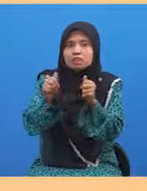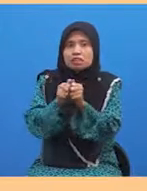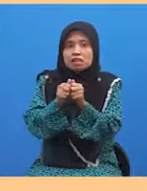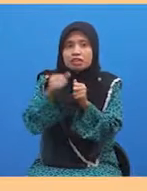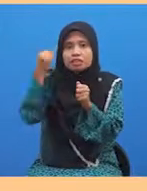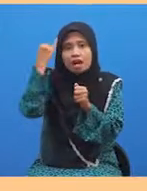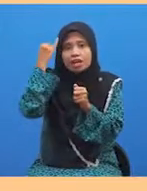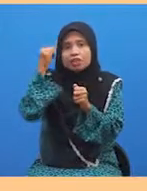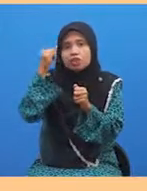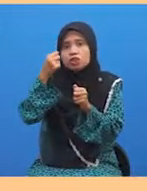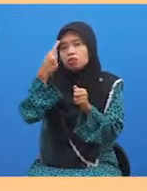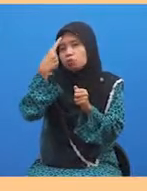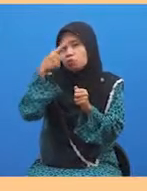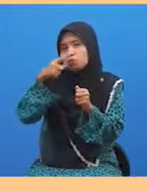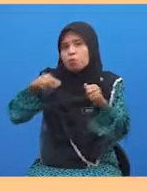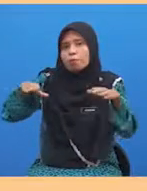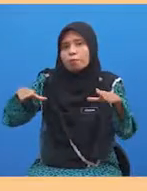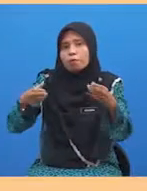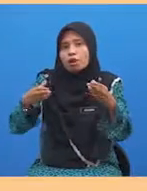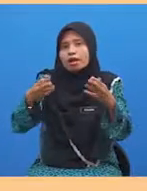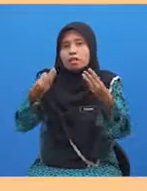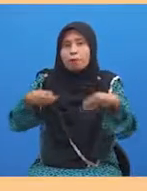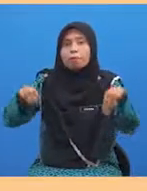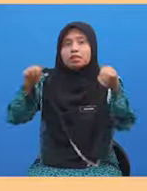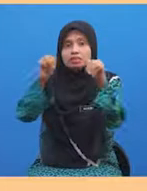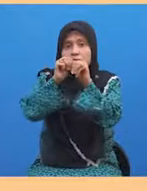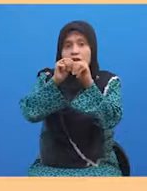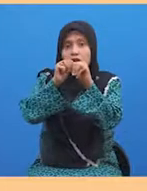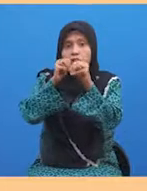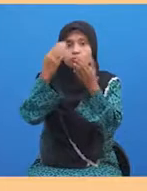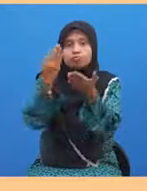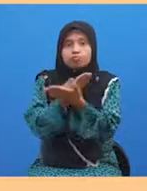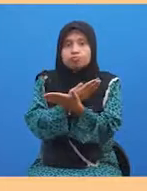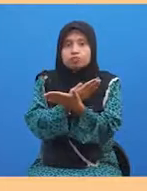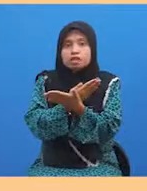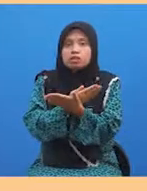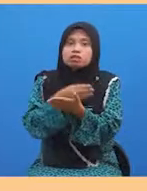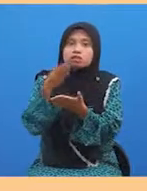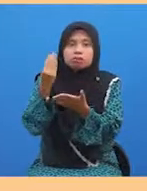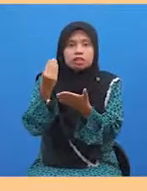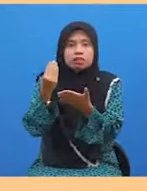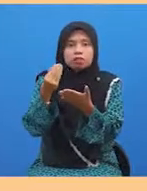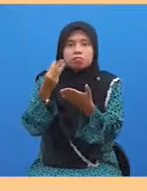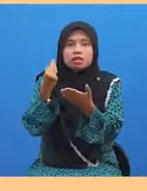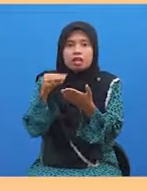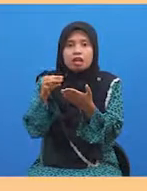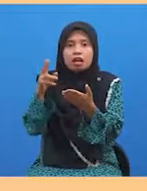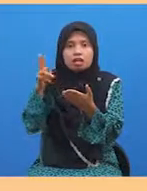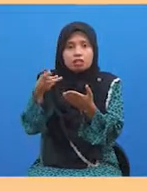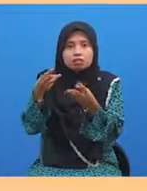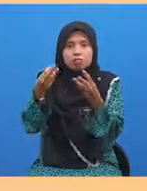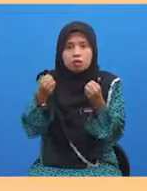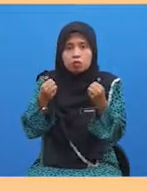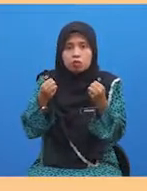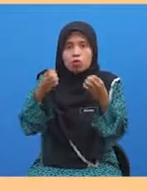dengan cadangan untuk membina masjid baharu. Sebaliknya, mereka